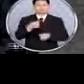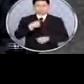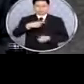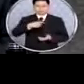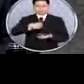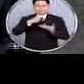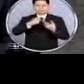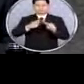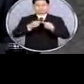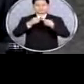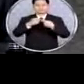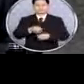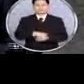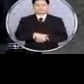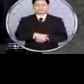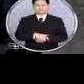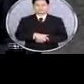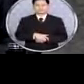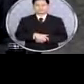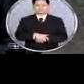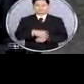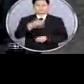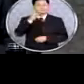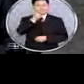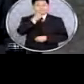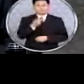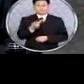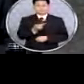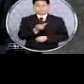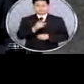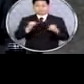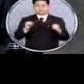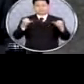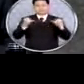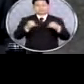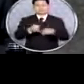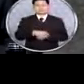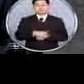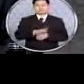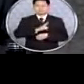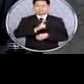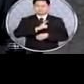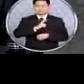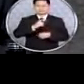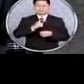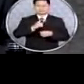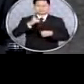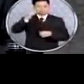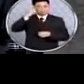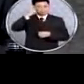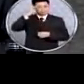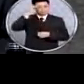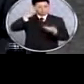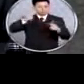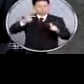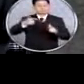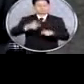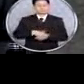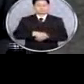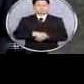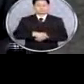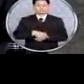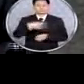点。第一，虽然蓝绿这个两个阵营有不同的意识形态，我们特别